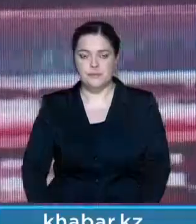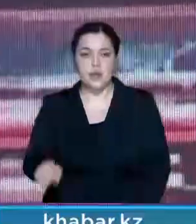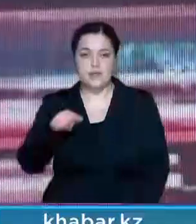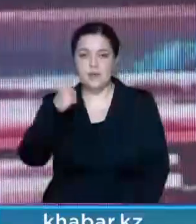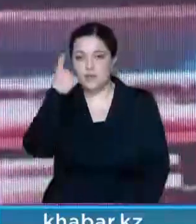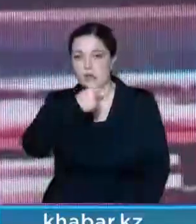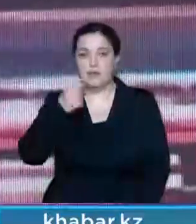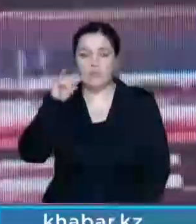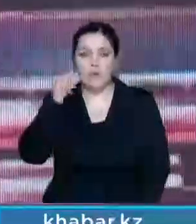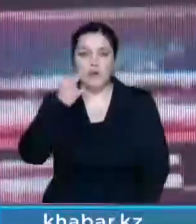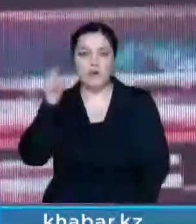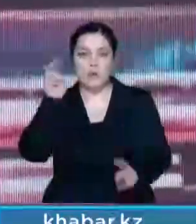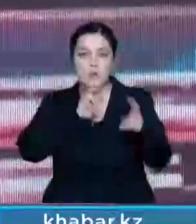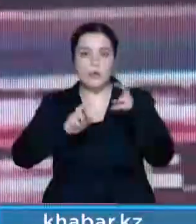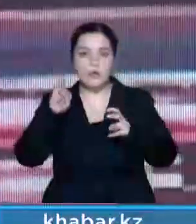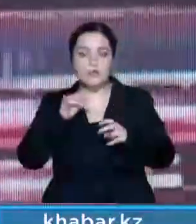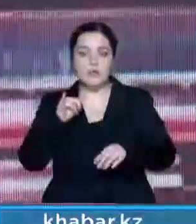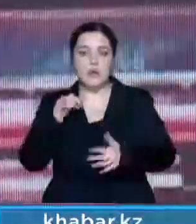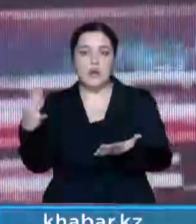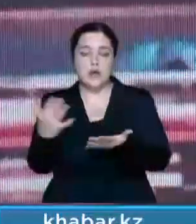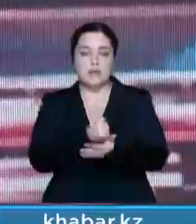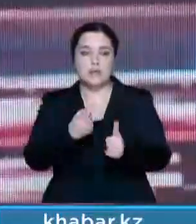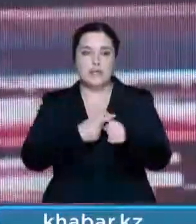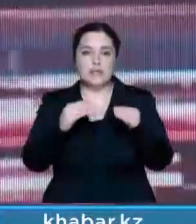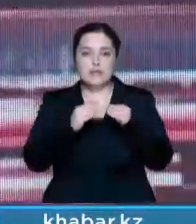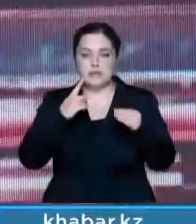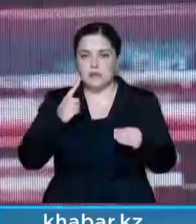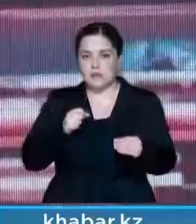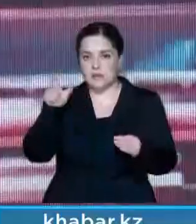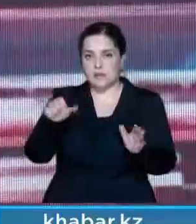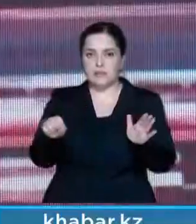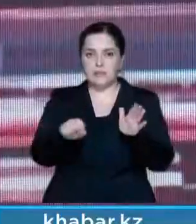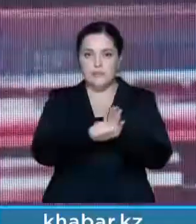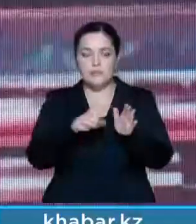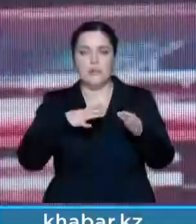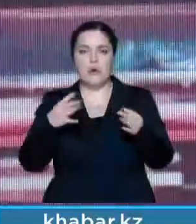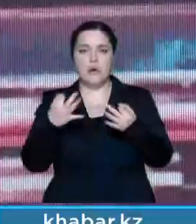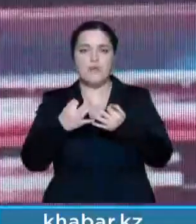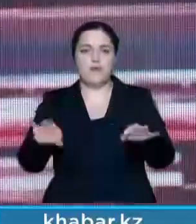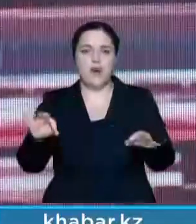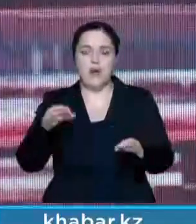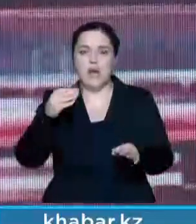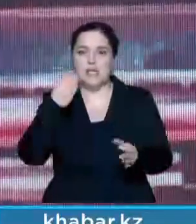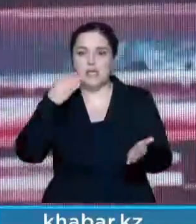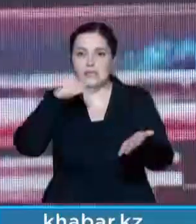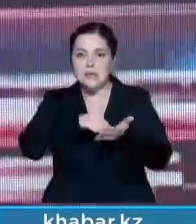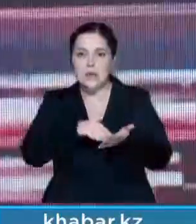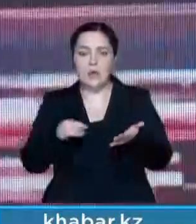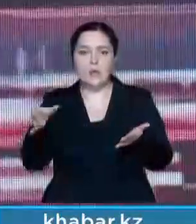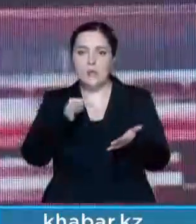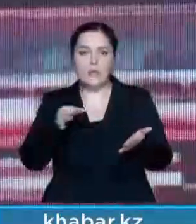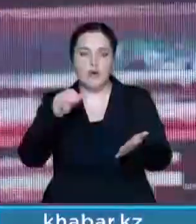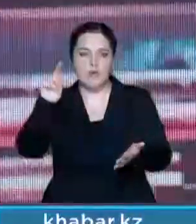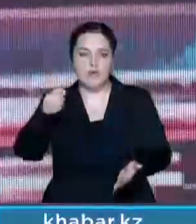В этом году павлодарские поисковики установили имена 10 солдат и офицеров, погибших во время освобождения Ленинградской области в Великую Отечественную